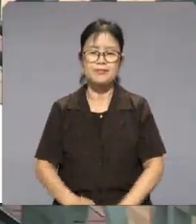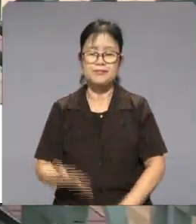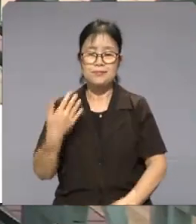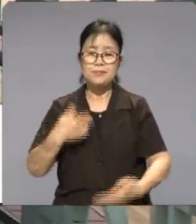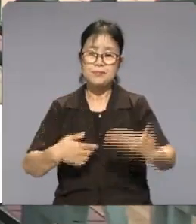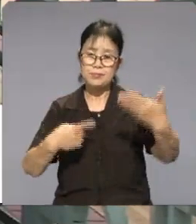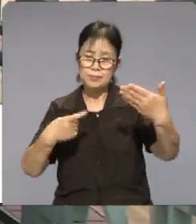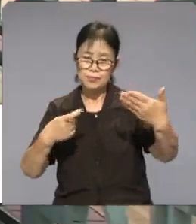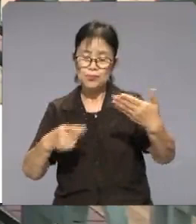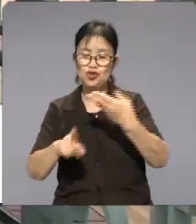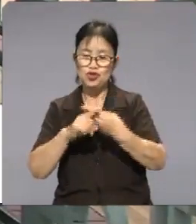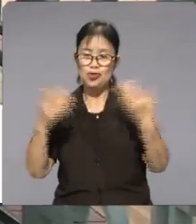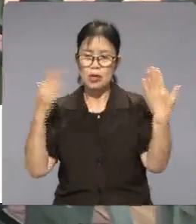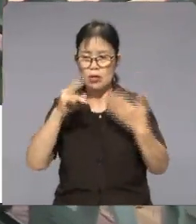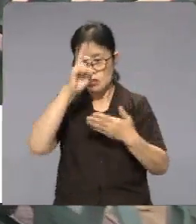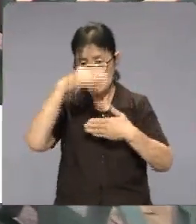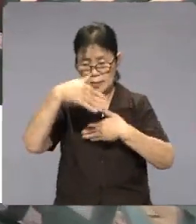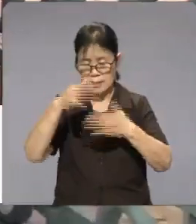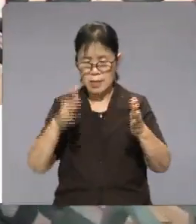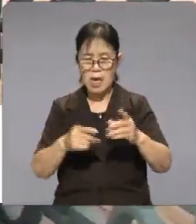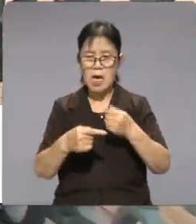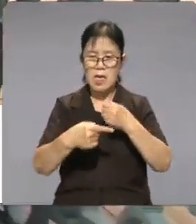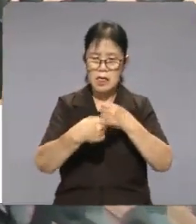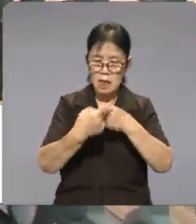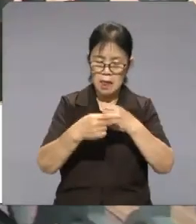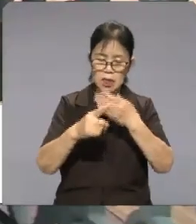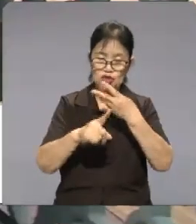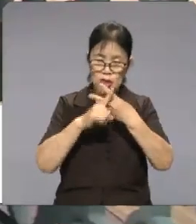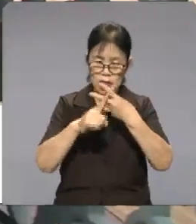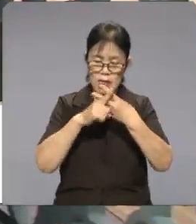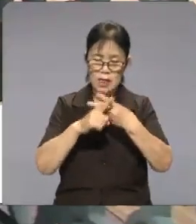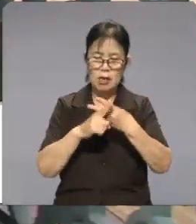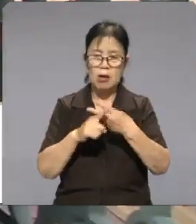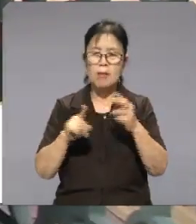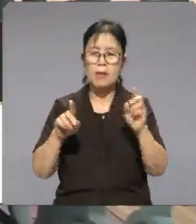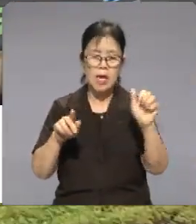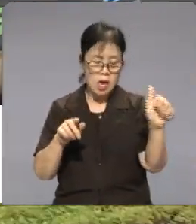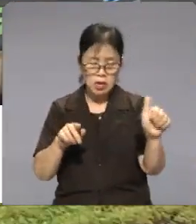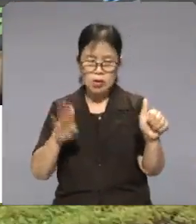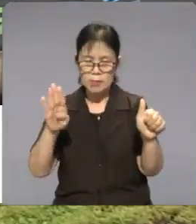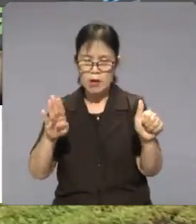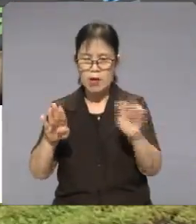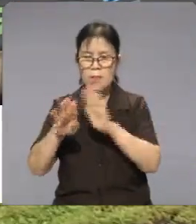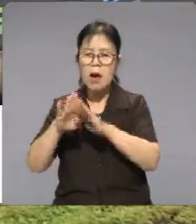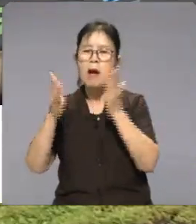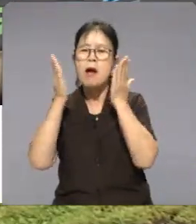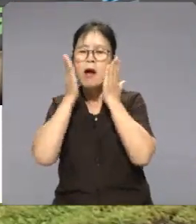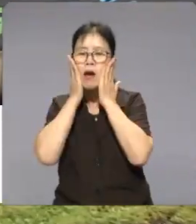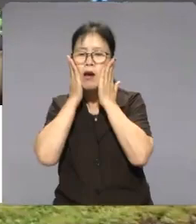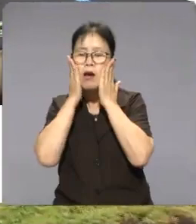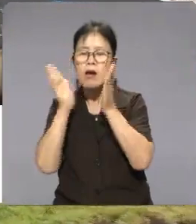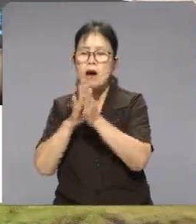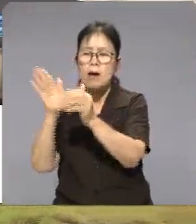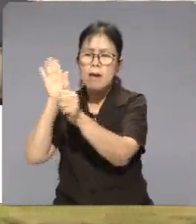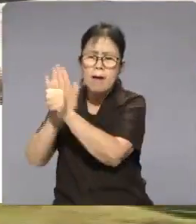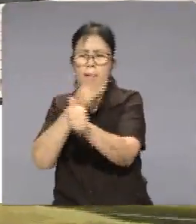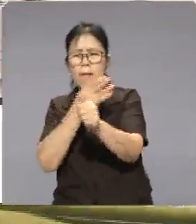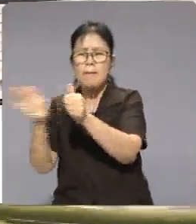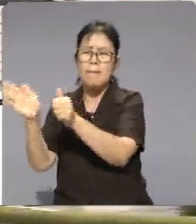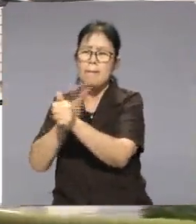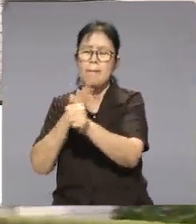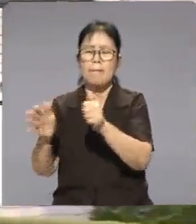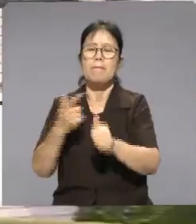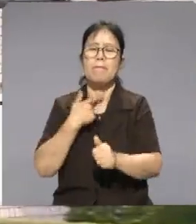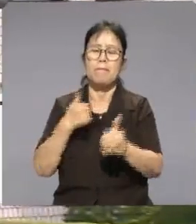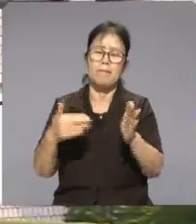지난 11일 인천 모중학교 급식실에서 1학년 a군은 같은 반 b군에게 양손을 뺨 위에 올리게 한 뒤 여러 차례 폭행한 것으로